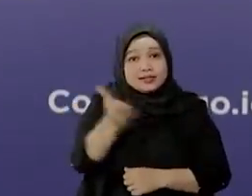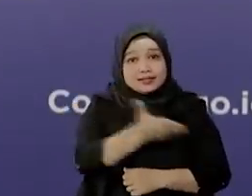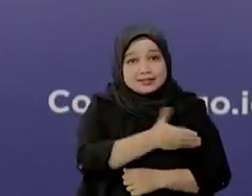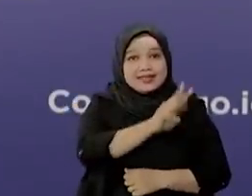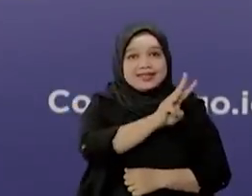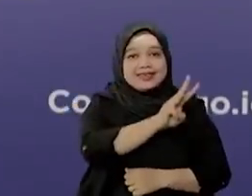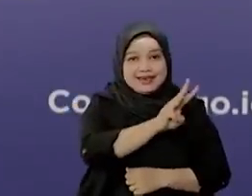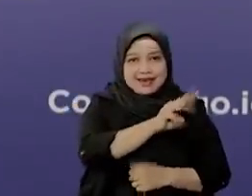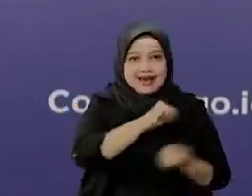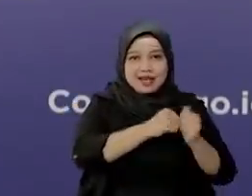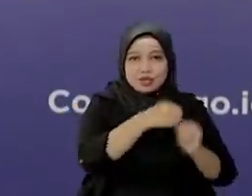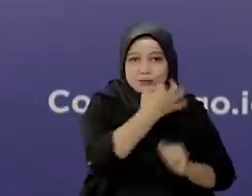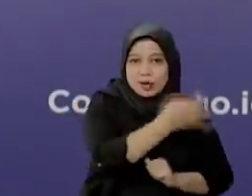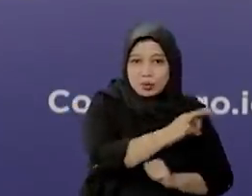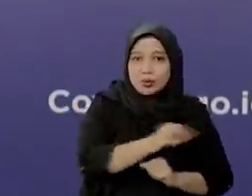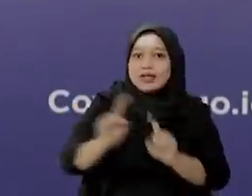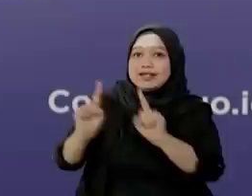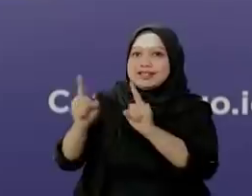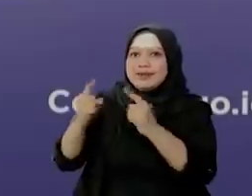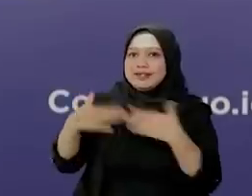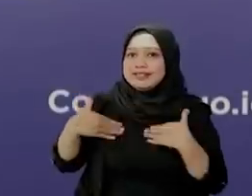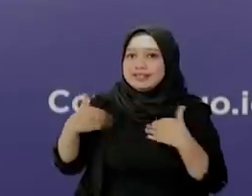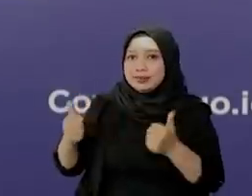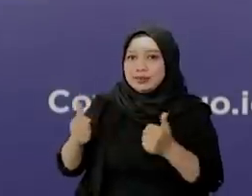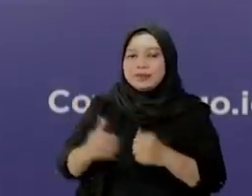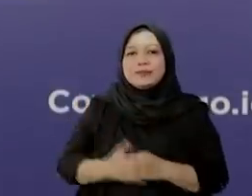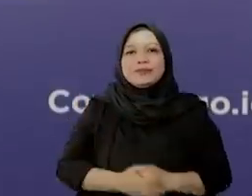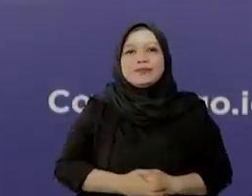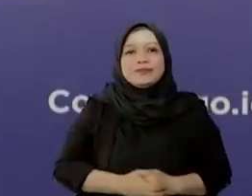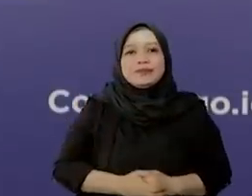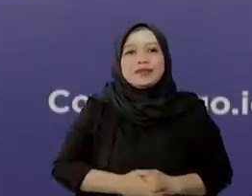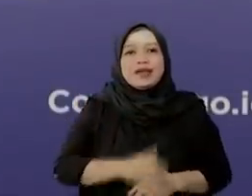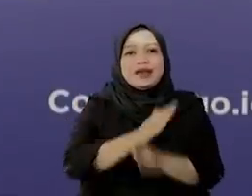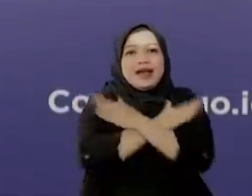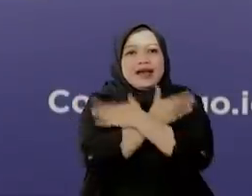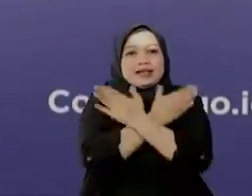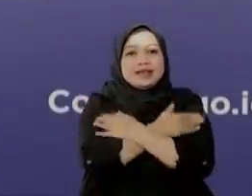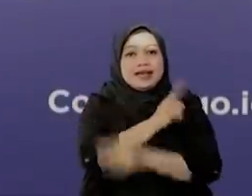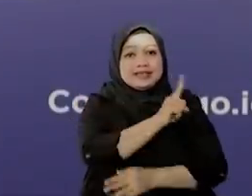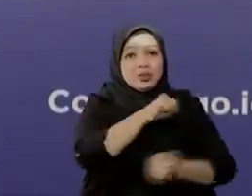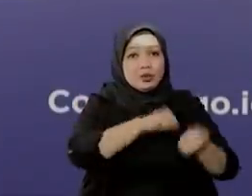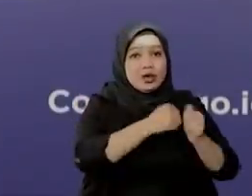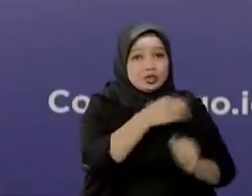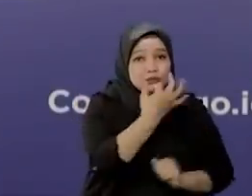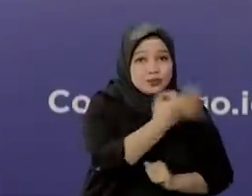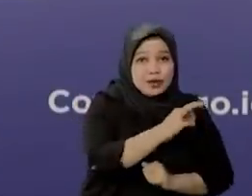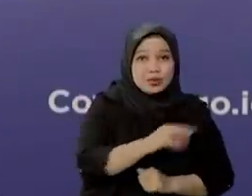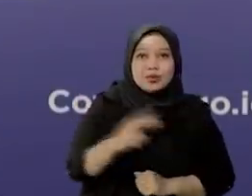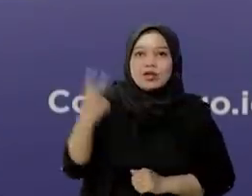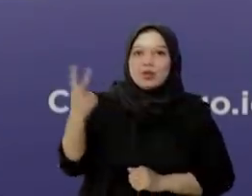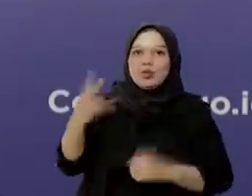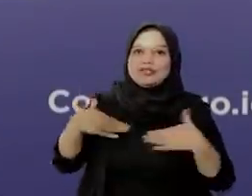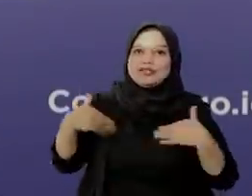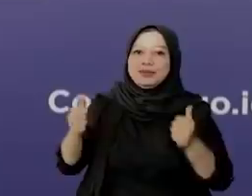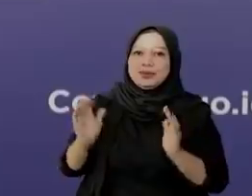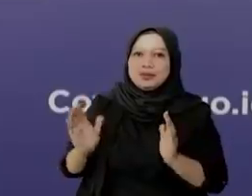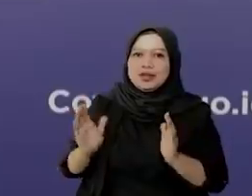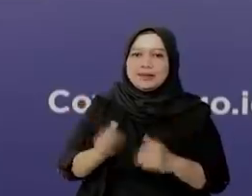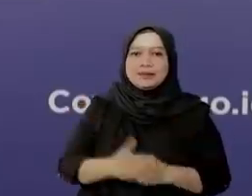tiga kasus baru dan sebelah sembuh kemudian Aceh satu kasus baru dan 2 sembuh